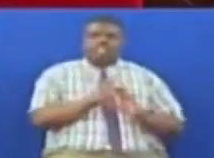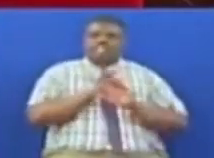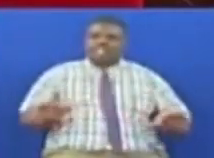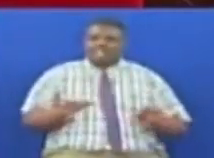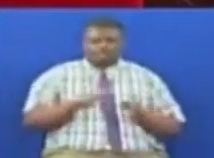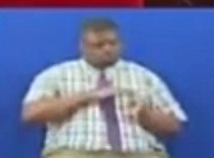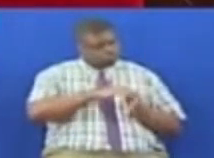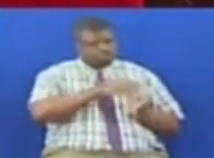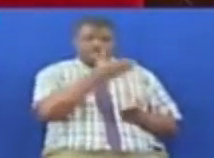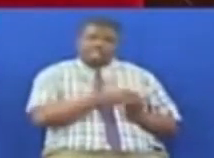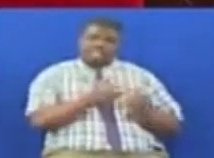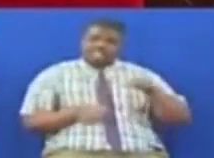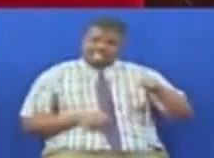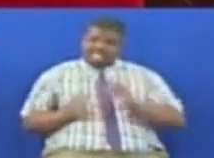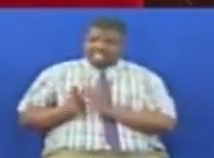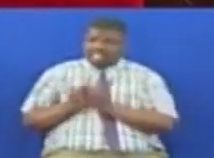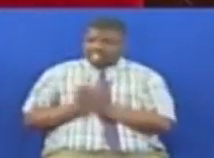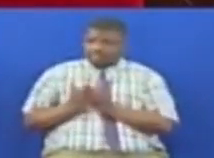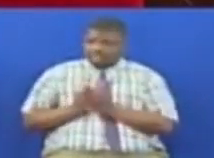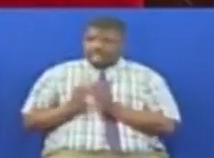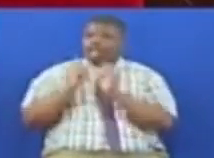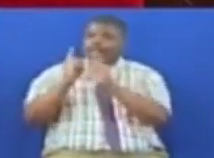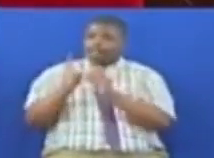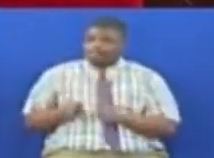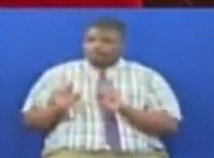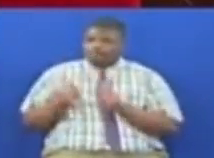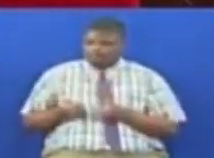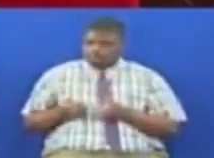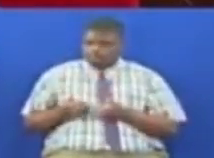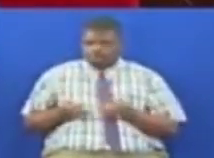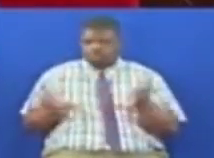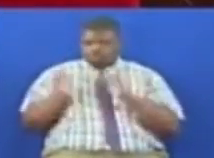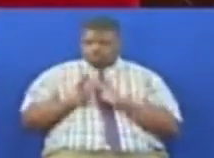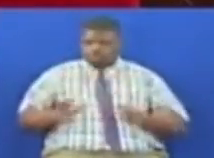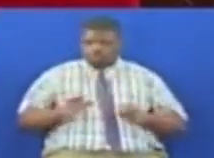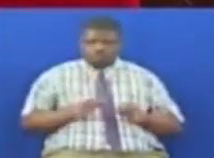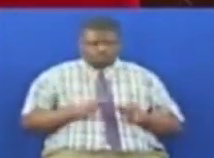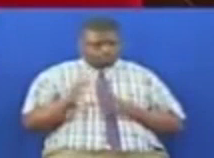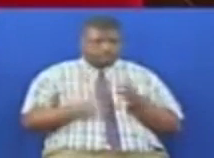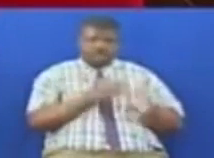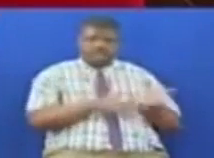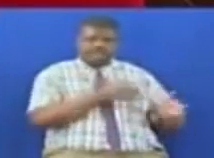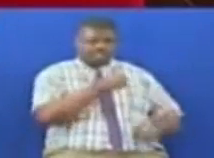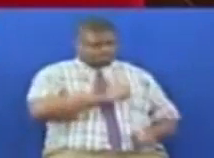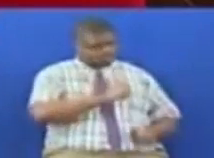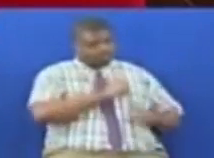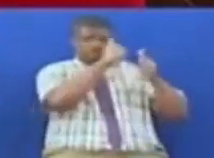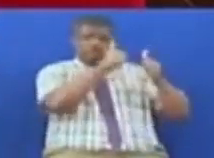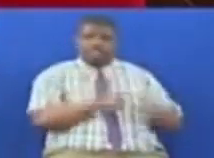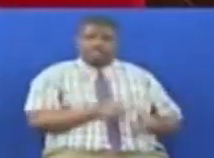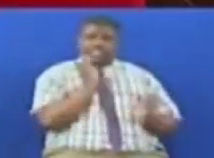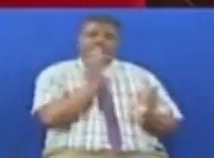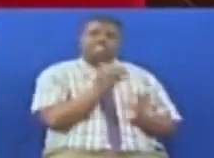wameshatumia haki hii ya kikatiba, na wale ambao bado naamini mtakuwa mnakamilisha maandalizi binafsi ili mtangaze nia zenu